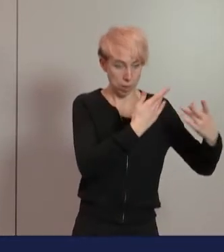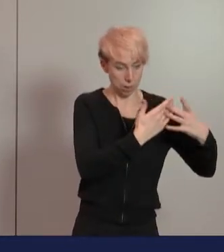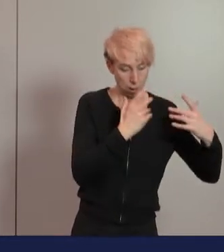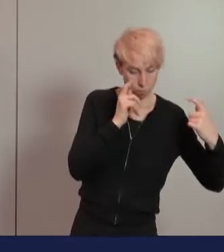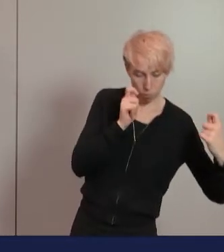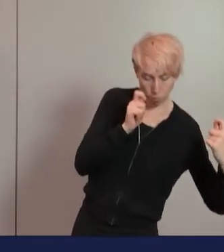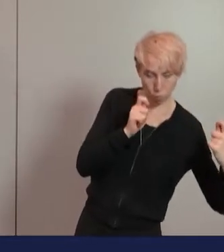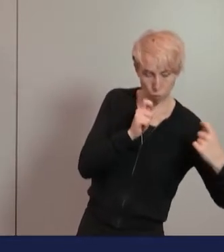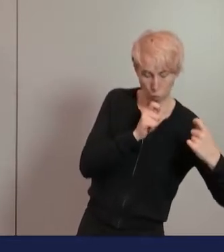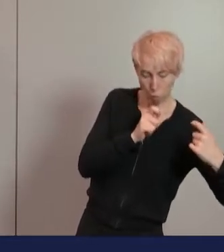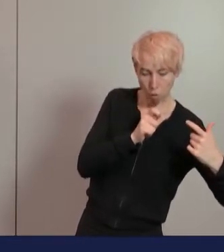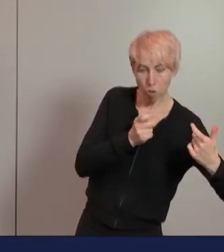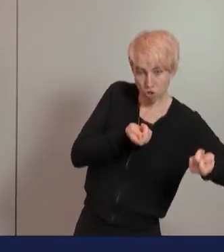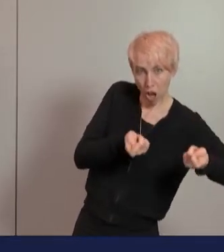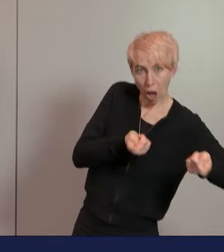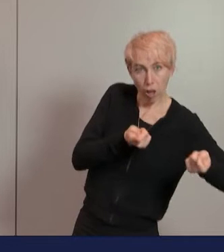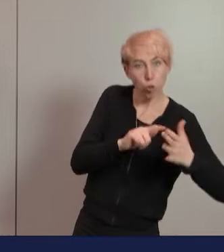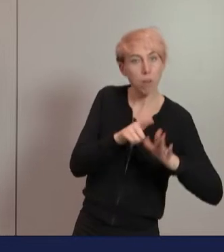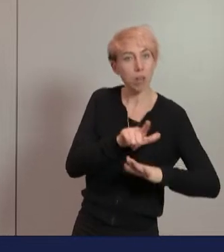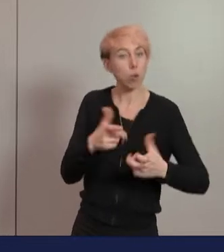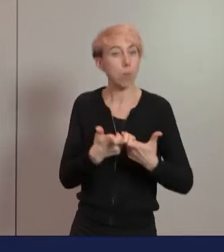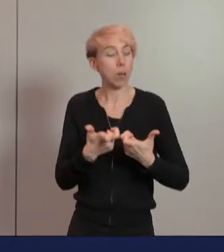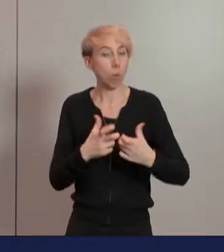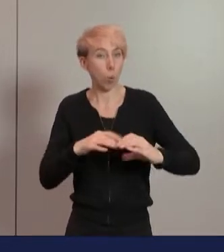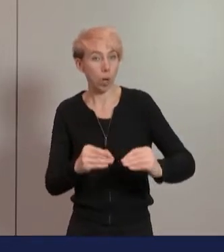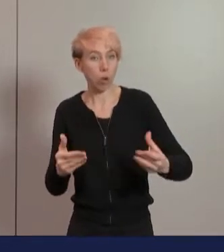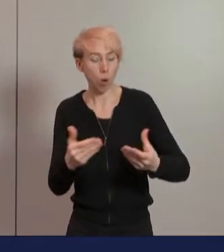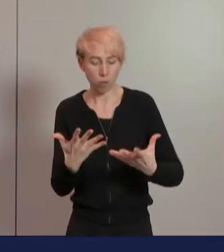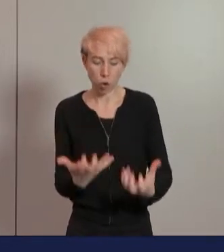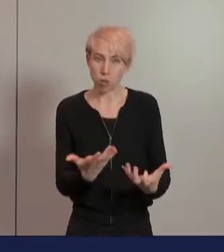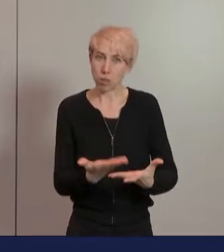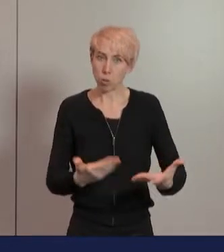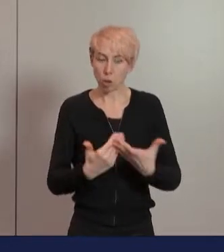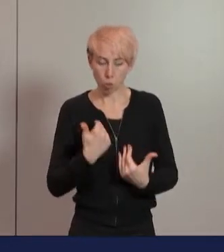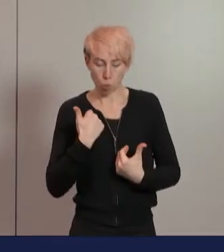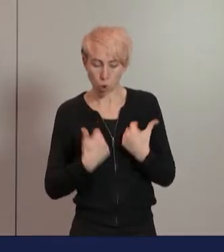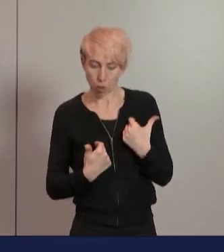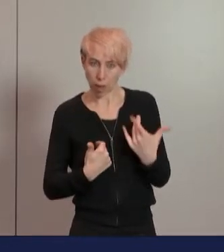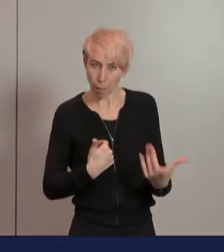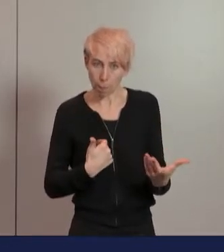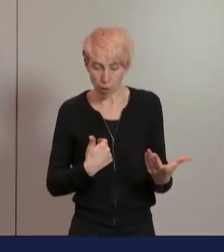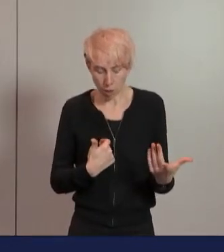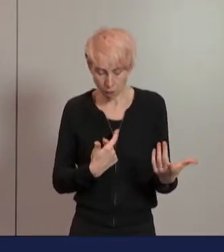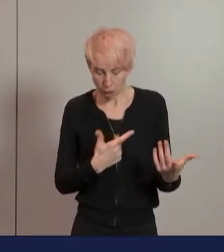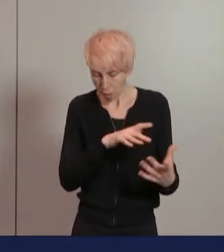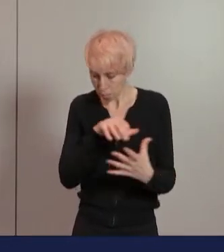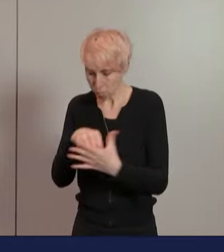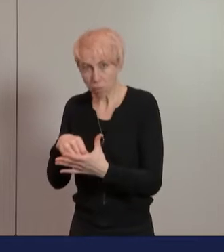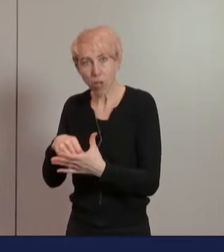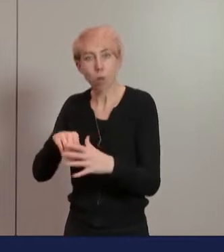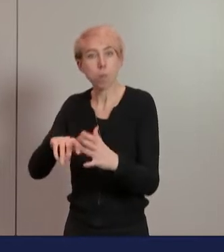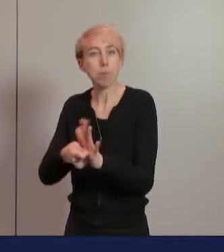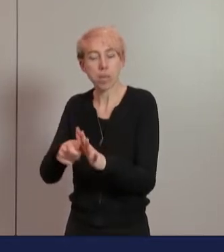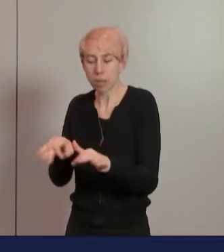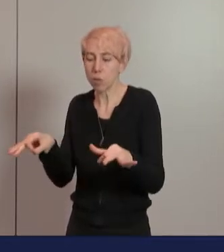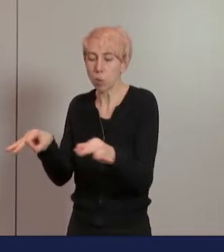en 2022, cela se traduira notamment par la prise en compte de la situation de handicap dans le réaménagement des cours d'école, évoqué